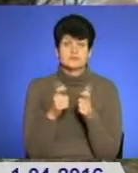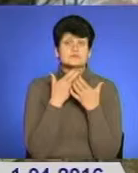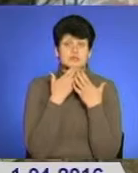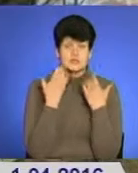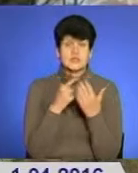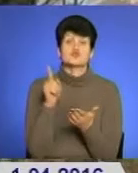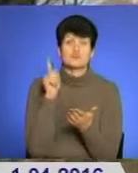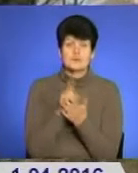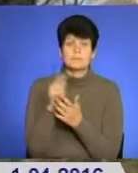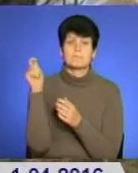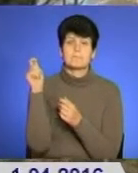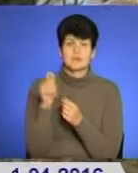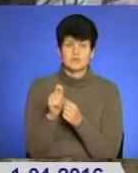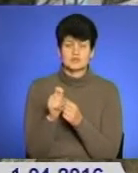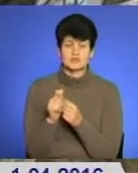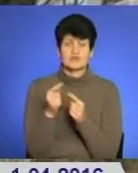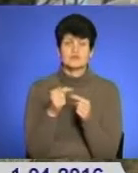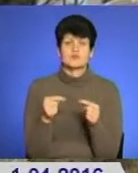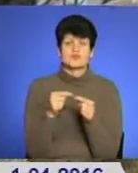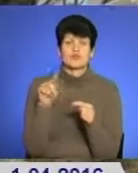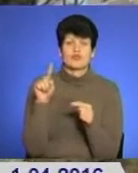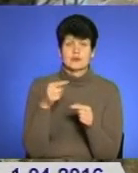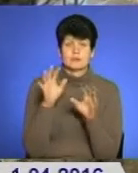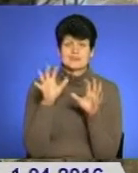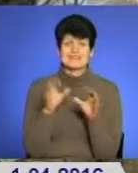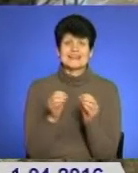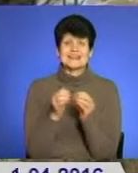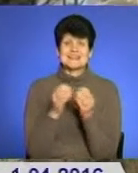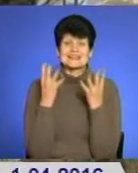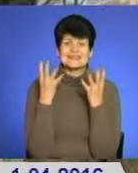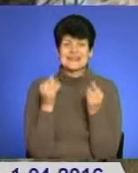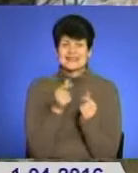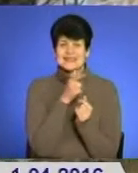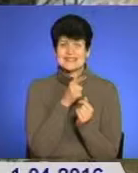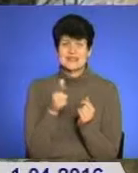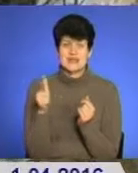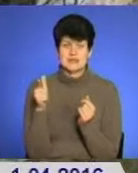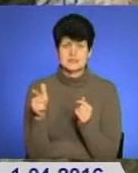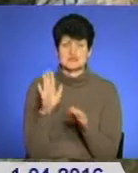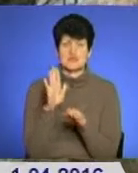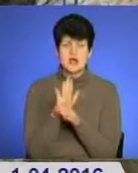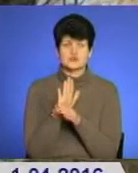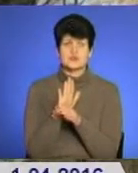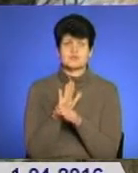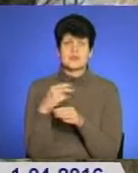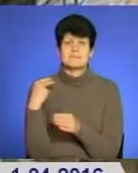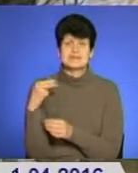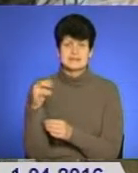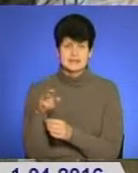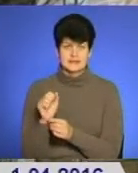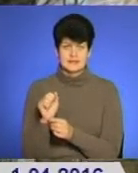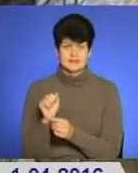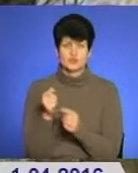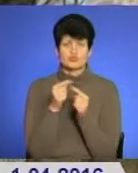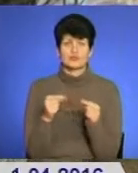зобов'язані прибути відповідності до вимог цього закону у 10-денний термін з моменту виходу указу президента, то відповідно